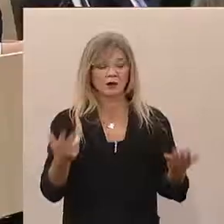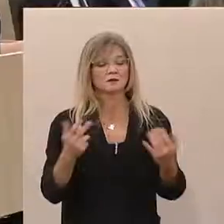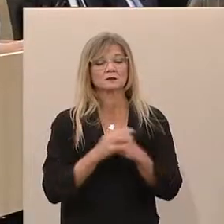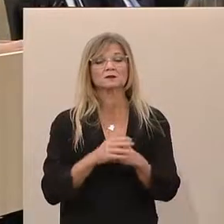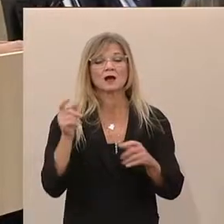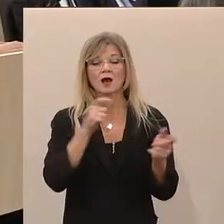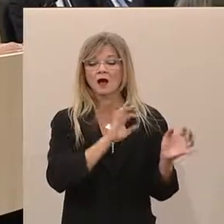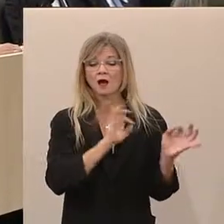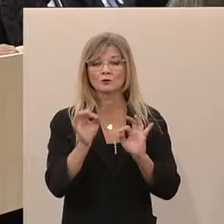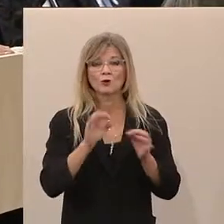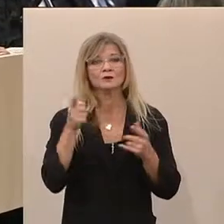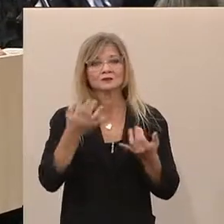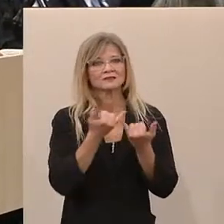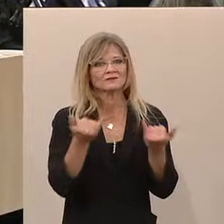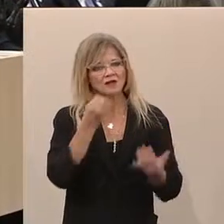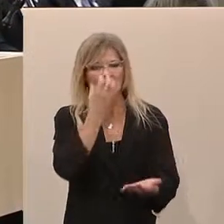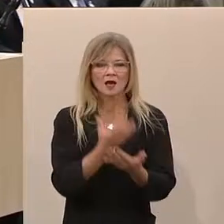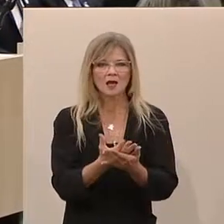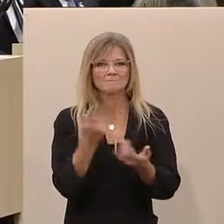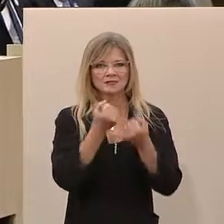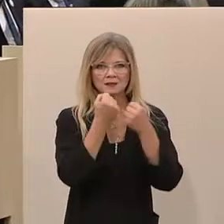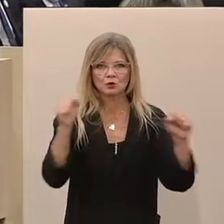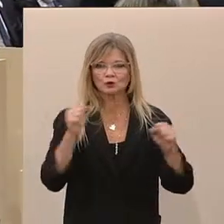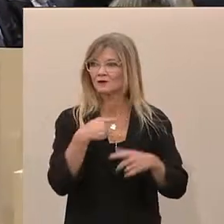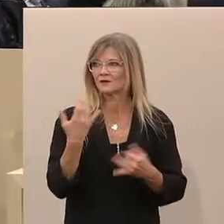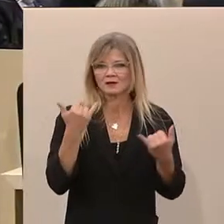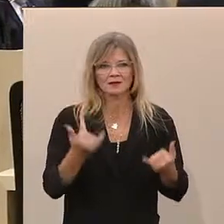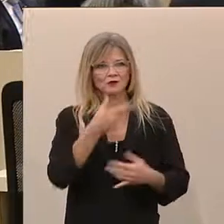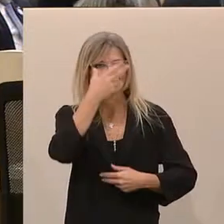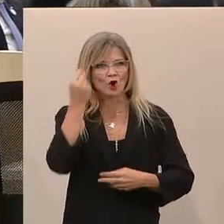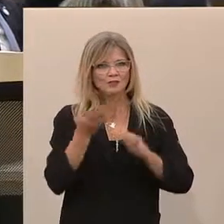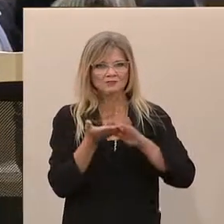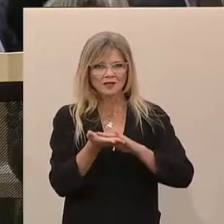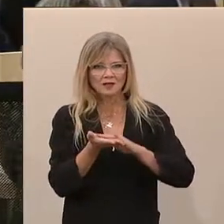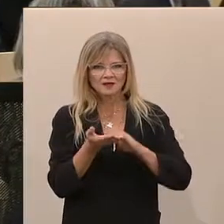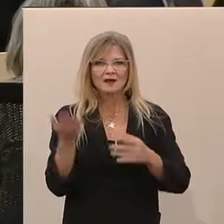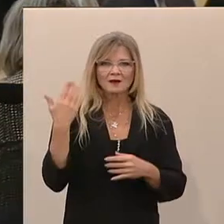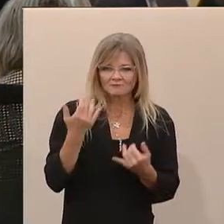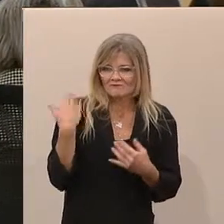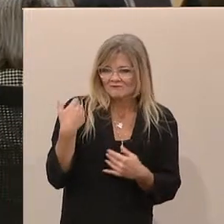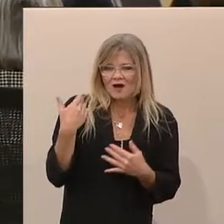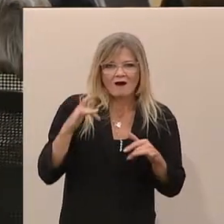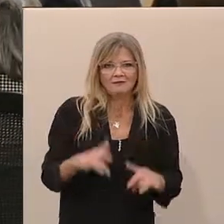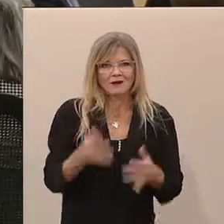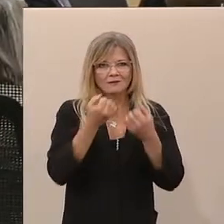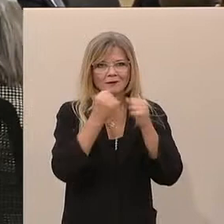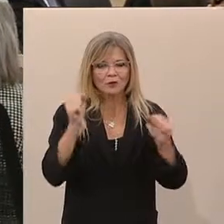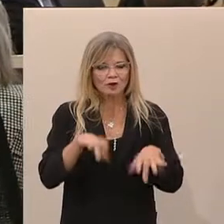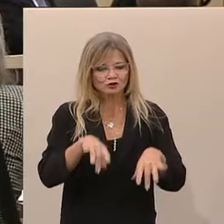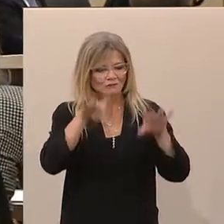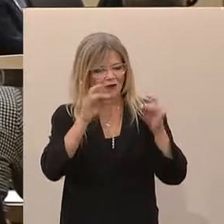hier als Volksvertreter, haben aufgrund einer demokratischen Wahl die Legitimation dafür